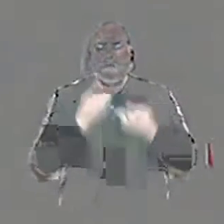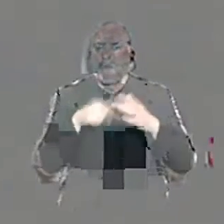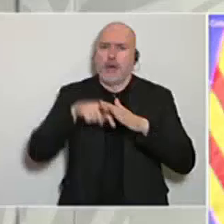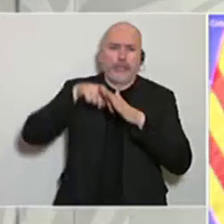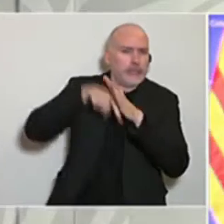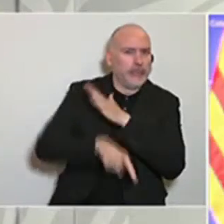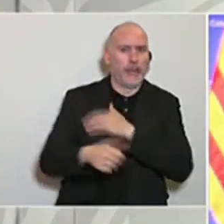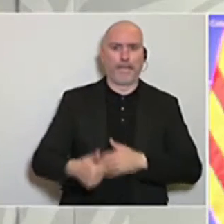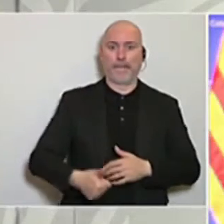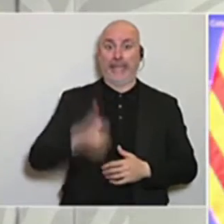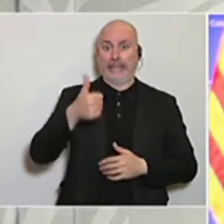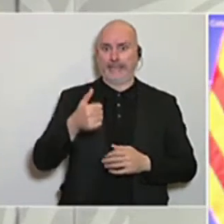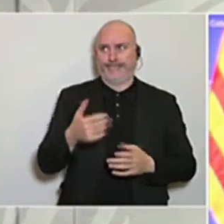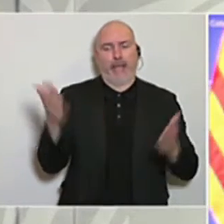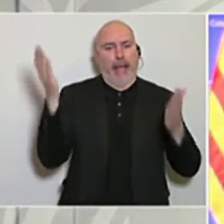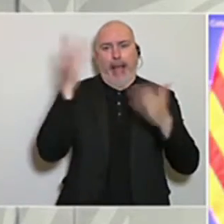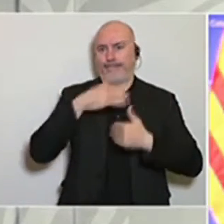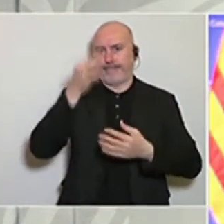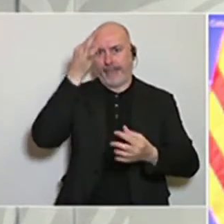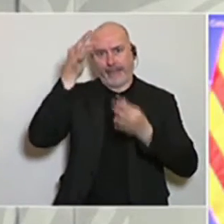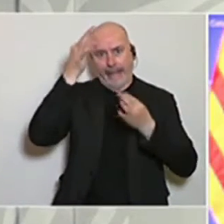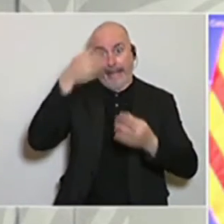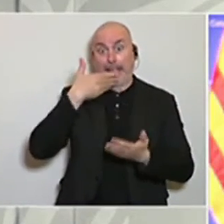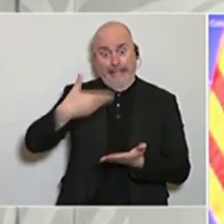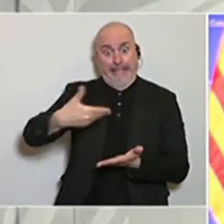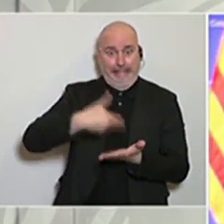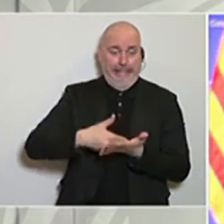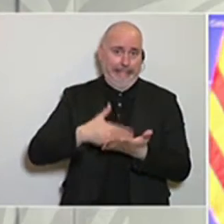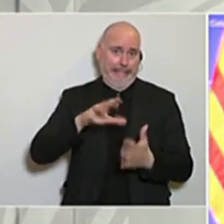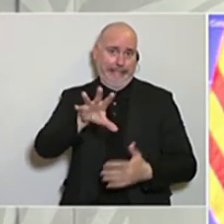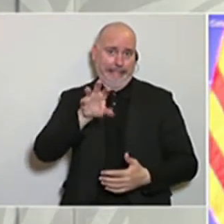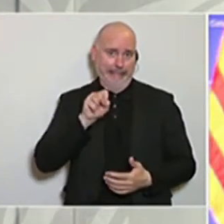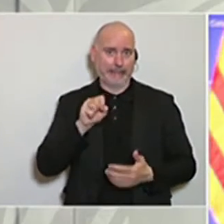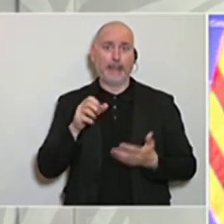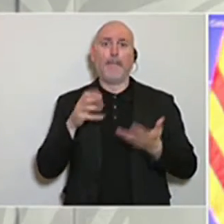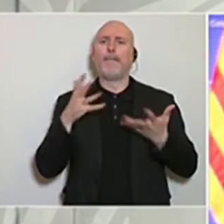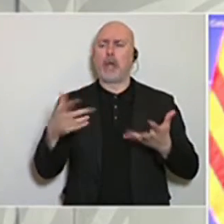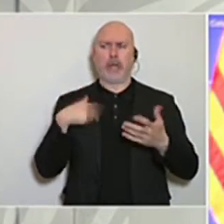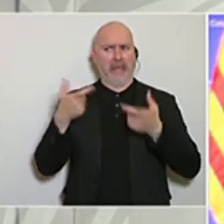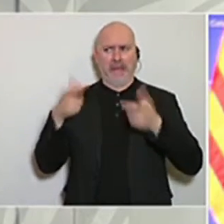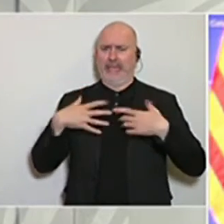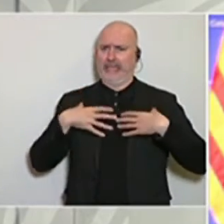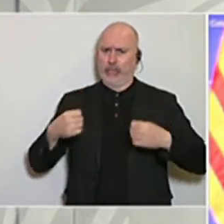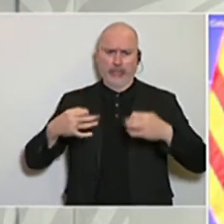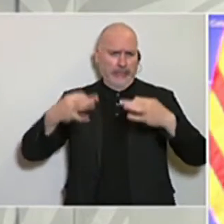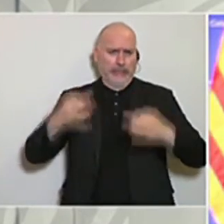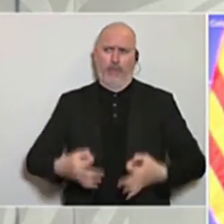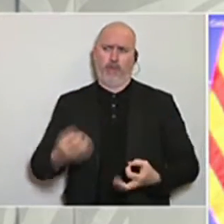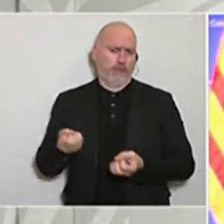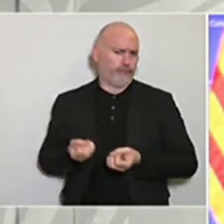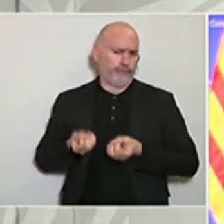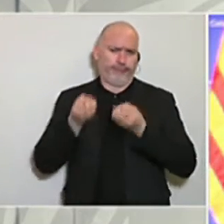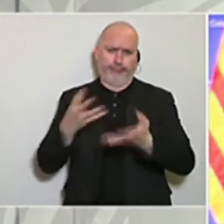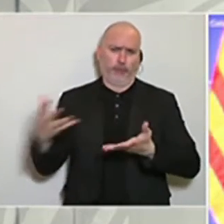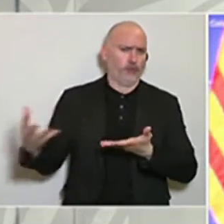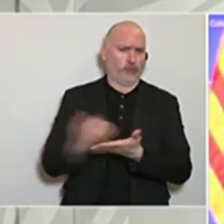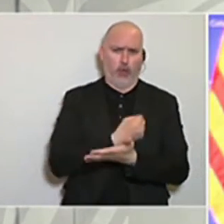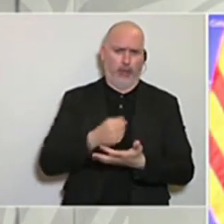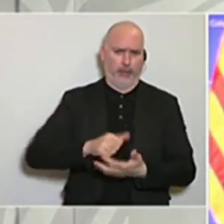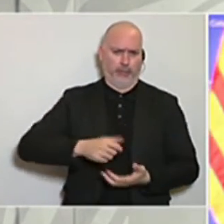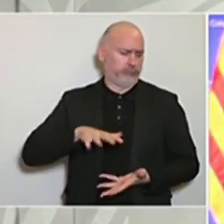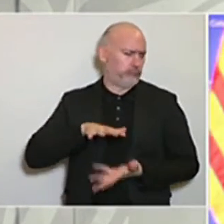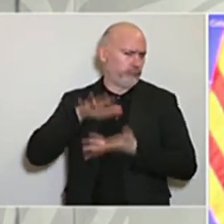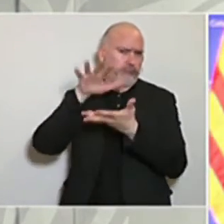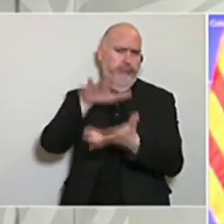perquè no la tinc en el detall que vostè me la demana. Estic segura que des del Departament de Salut podran traslladar tota la informació necessària i